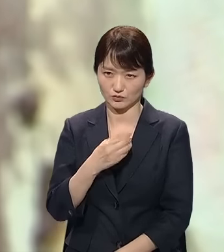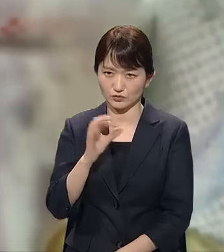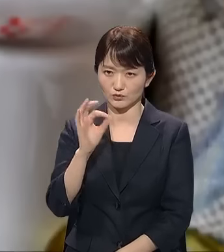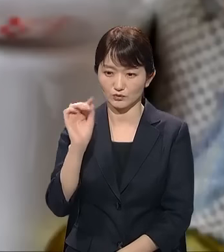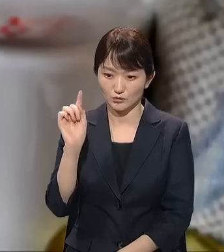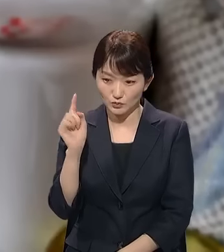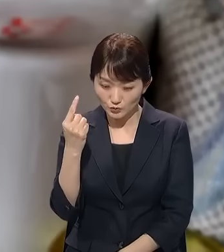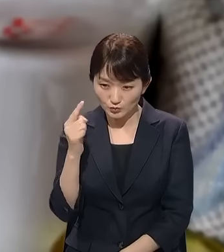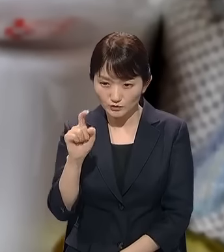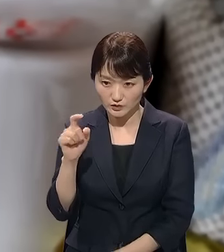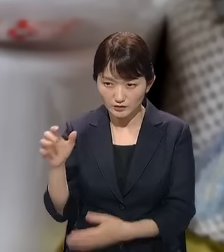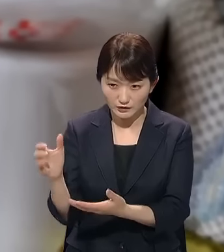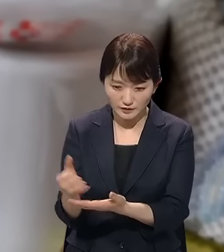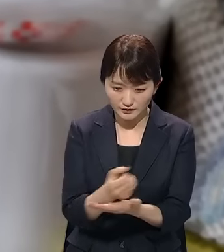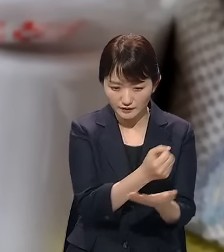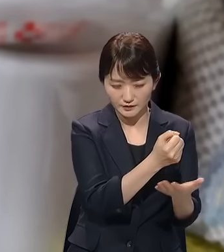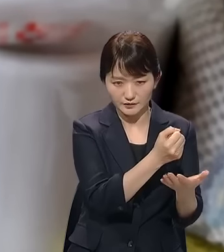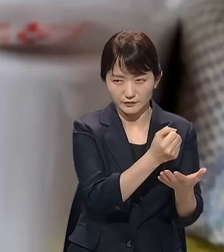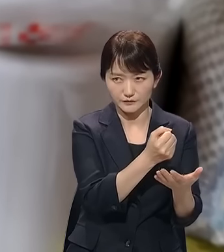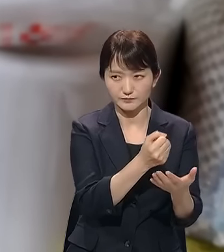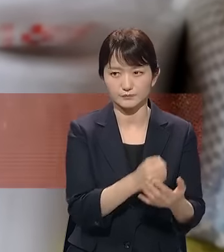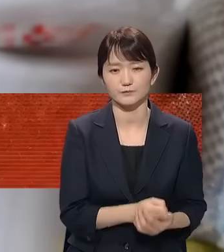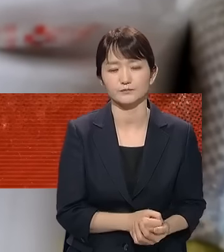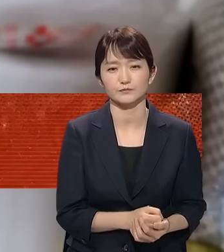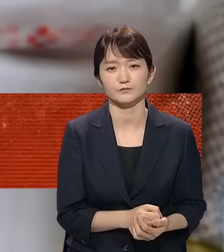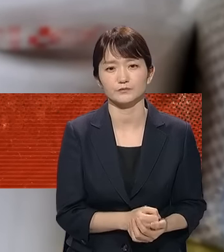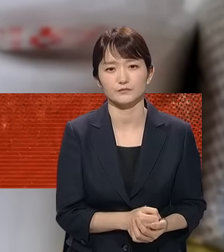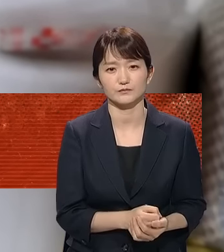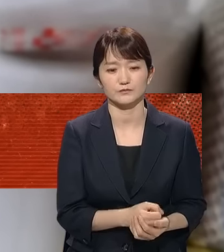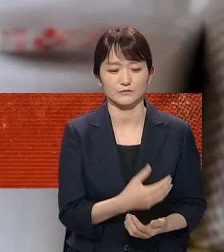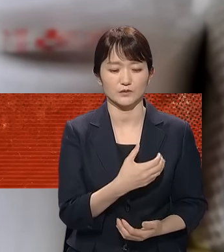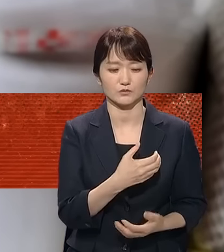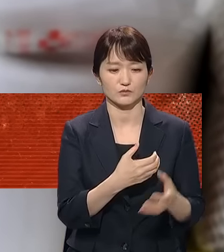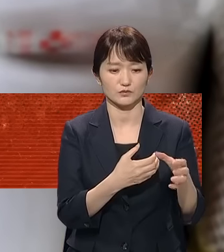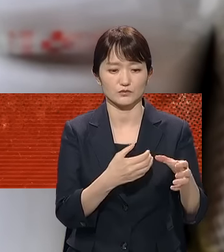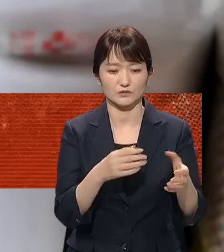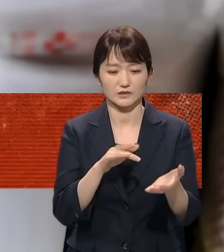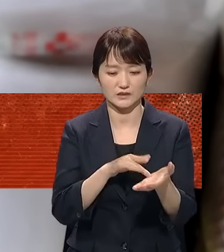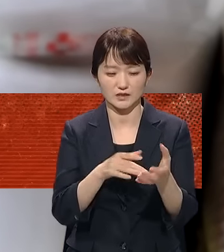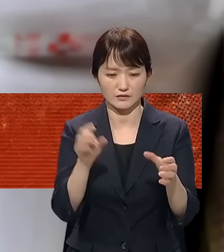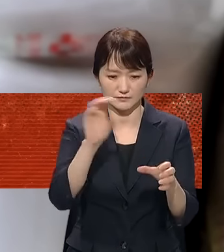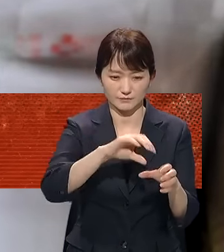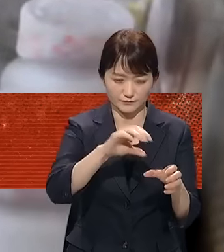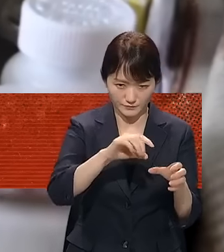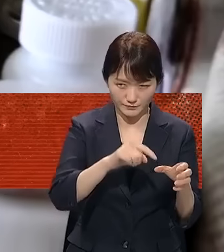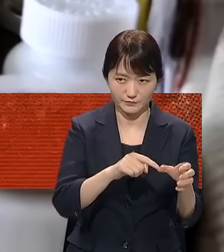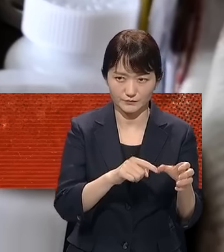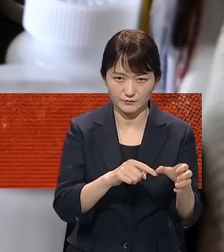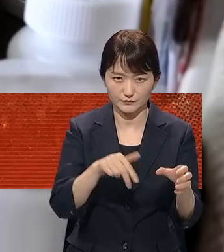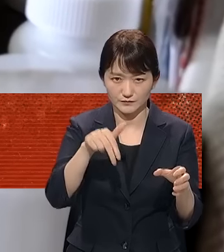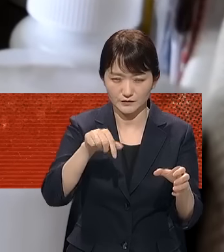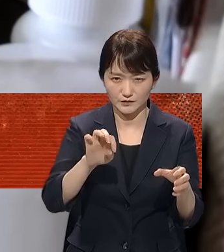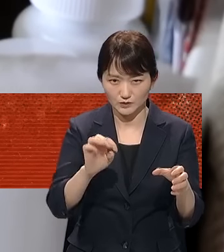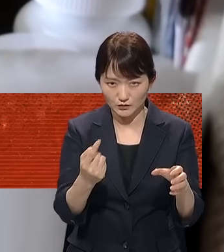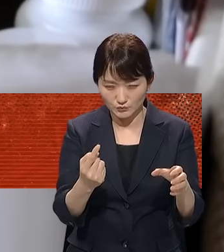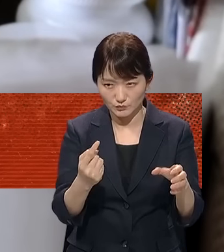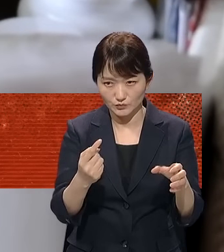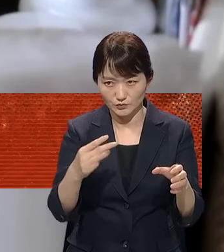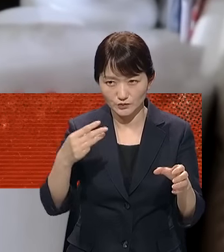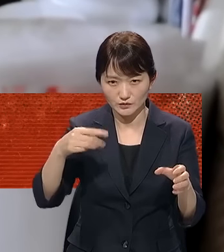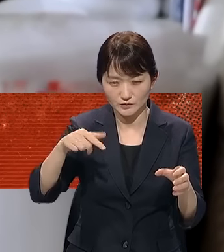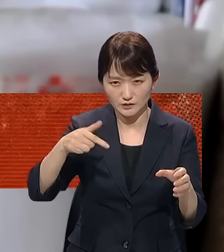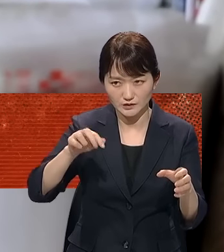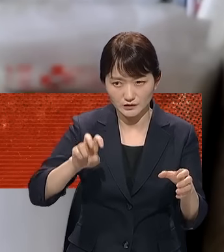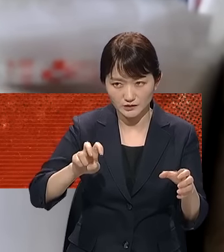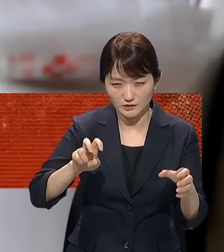농약보관함 여기서 다시 또 우유하고 요로에 농약을 집어 넣고요 또 지포 튀김 어묵튀김 님 그 되게 그 좋아하네요